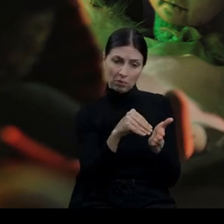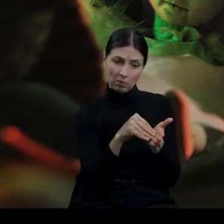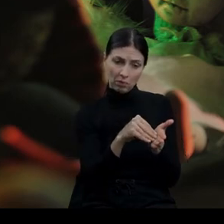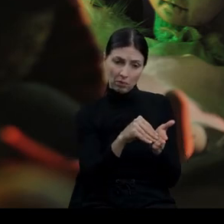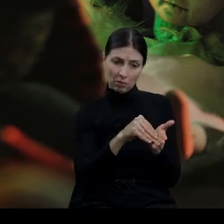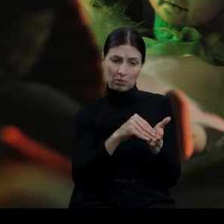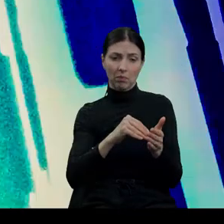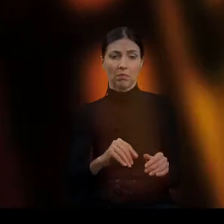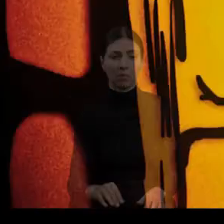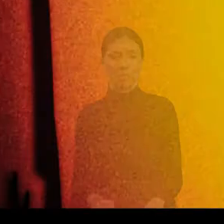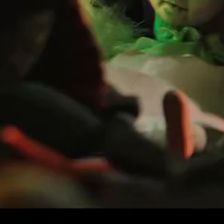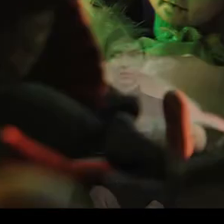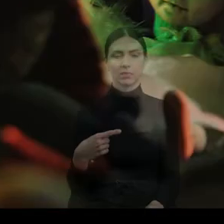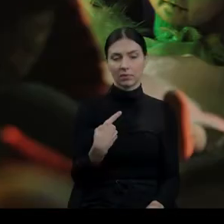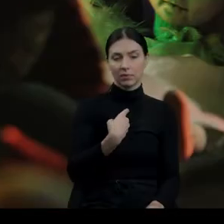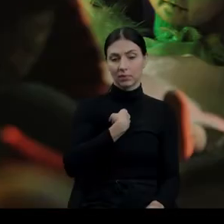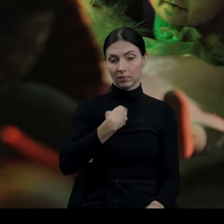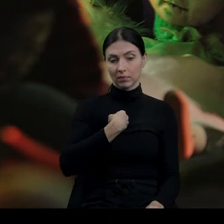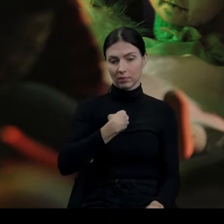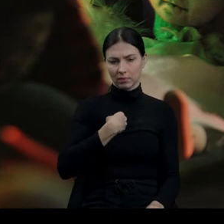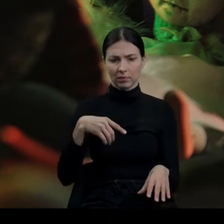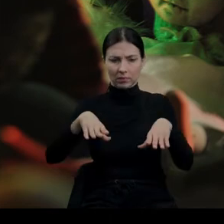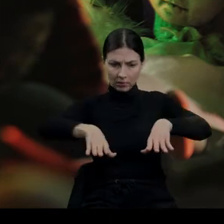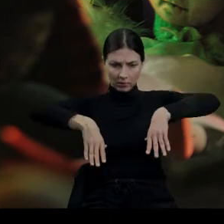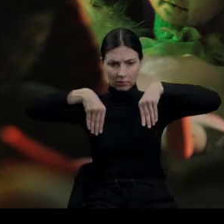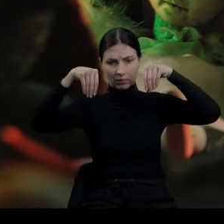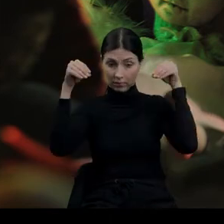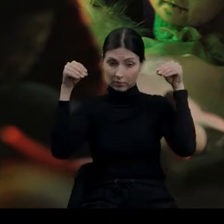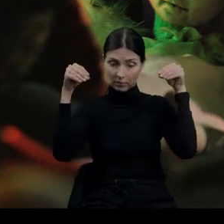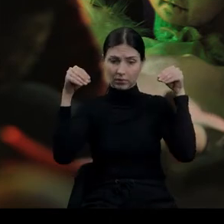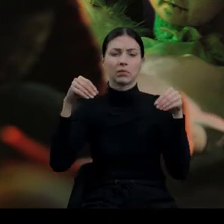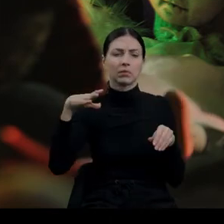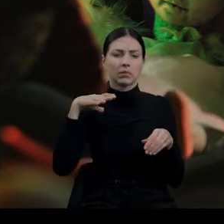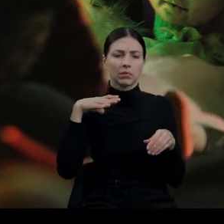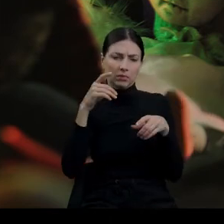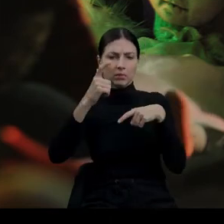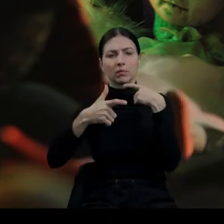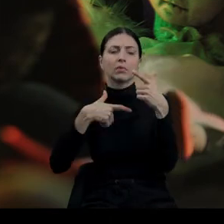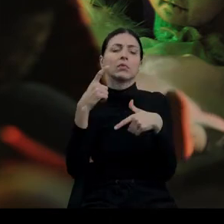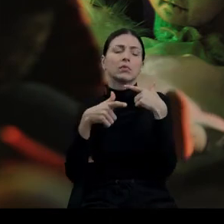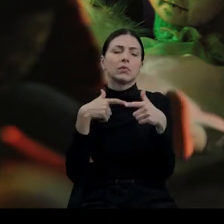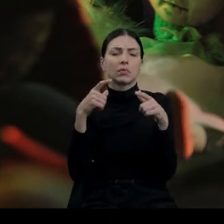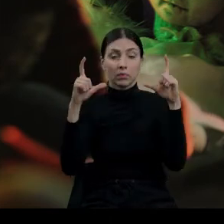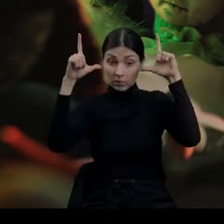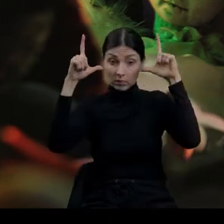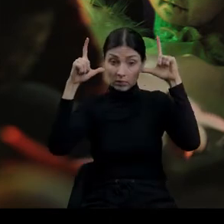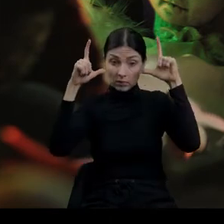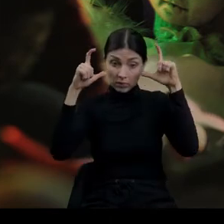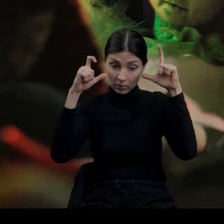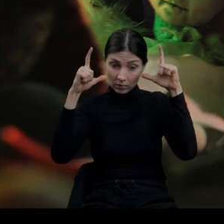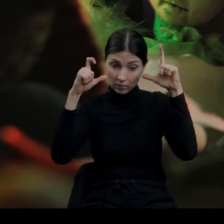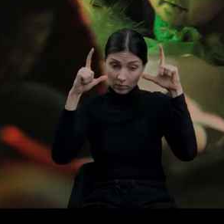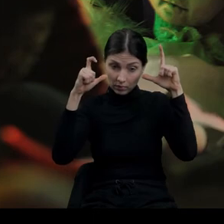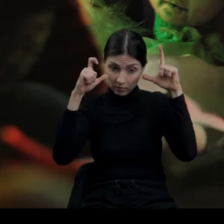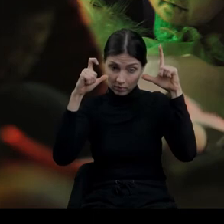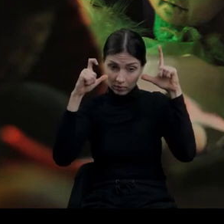Ale szukać można przecież. Moim takim pierwszym narzędziem jakiegoś zapisu plastycznego, który zacząłem używać,